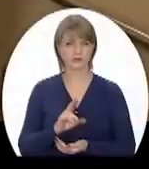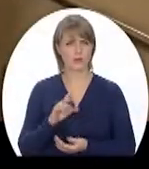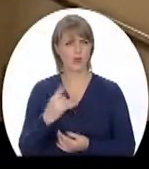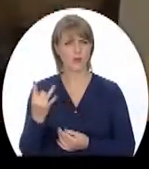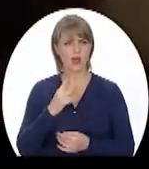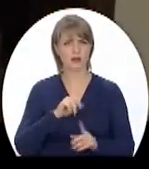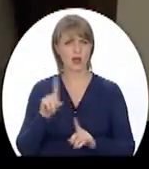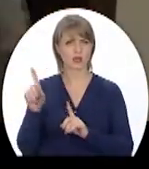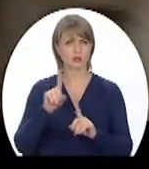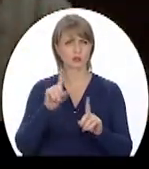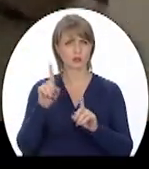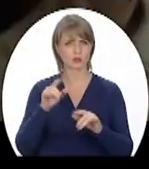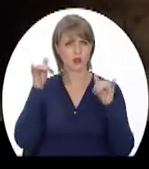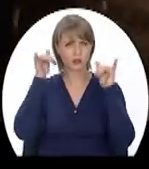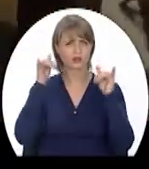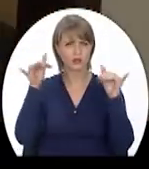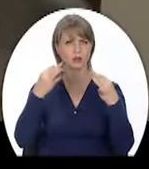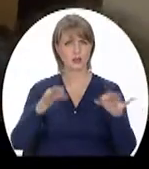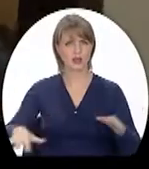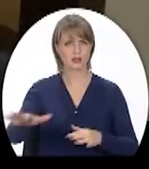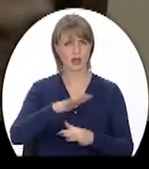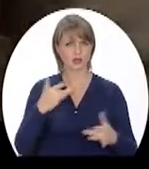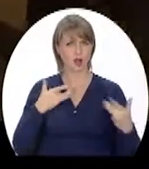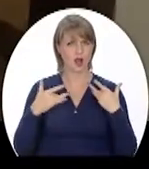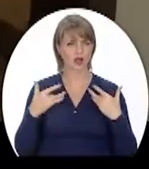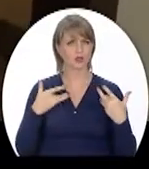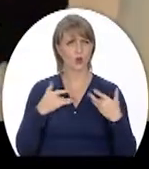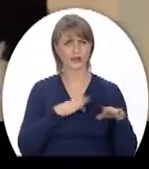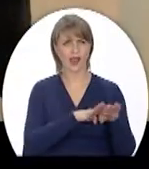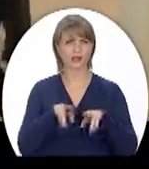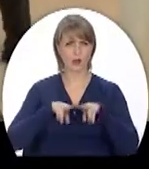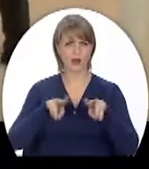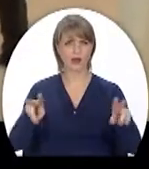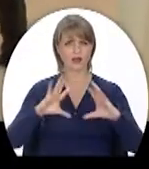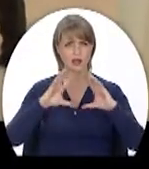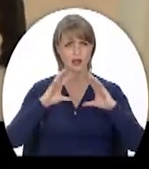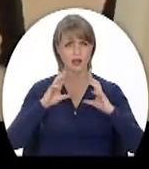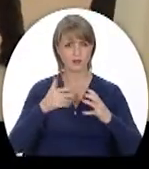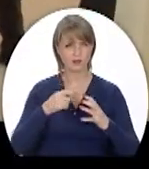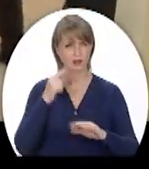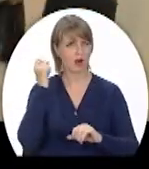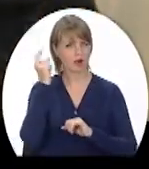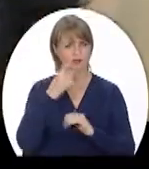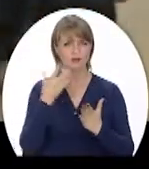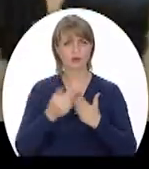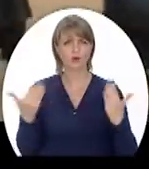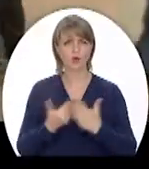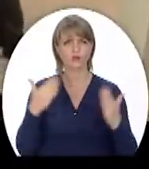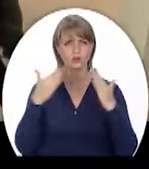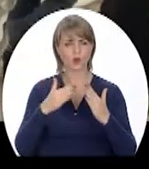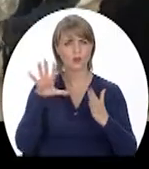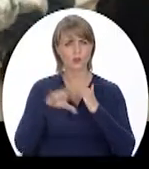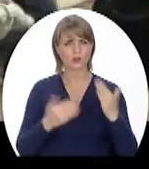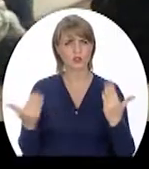первая экскурсия по неведомому пространству. Актеры театра «Параллельный мир» осваивают свой новый дом. После долгих скитаний